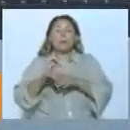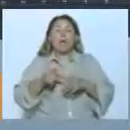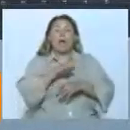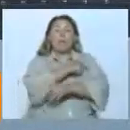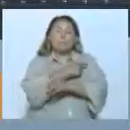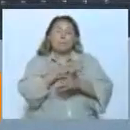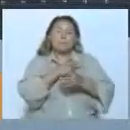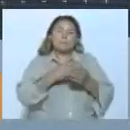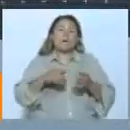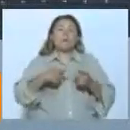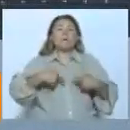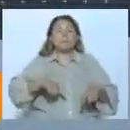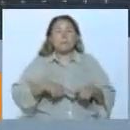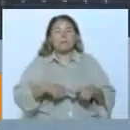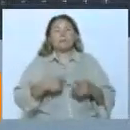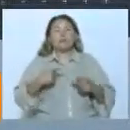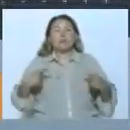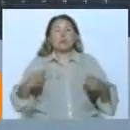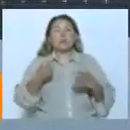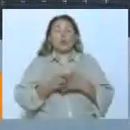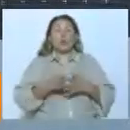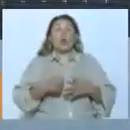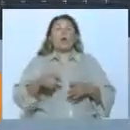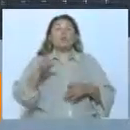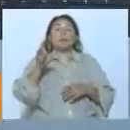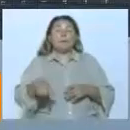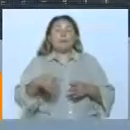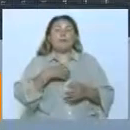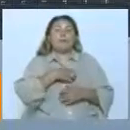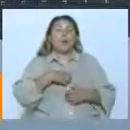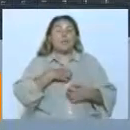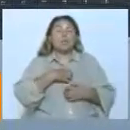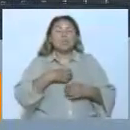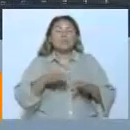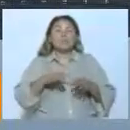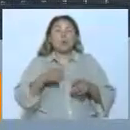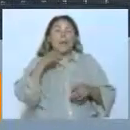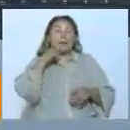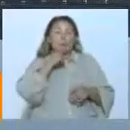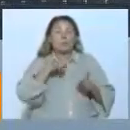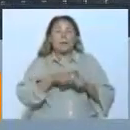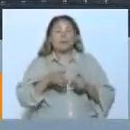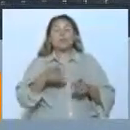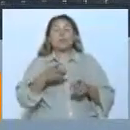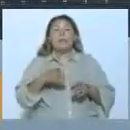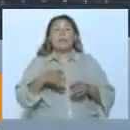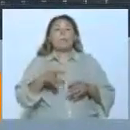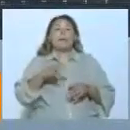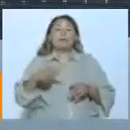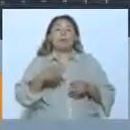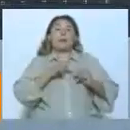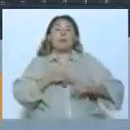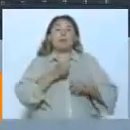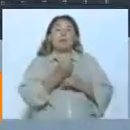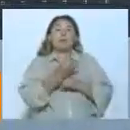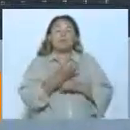аптека, медицинских организаций до конечной точки – пациента, и важный шаг к цифровой экономике. В Мангистауской области функционирует